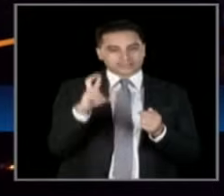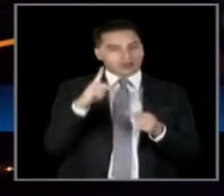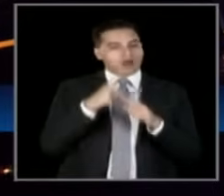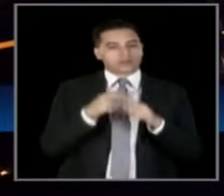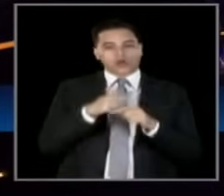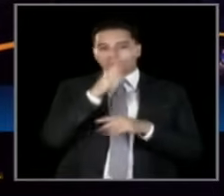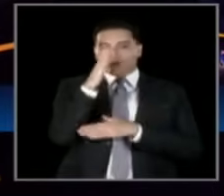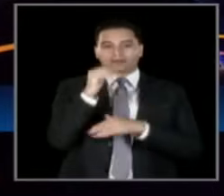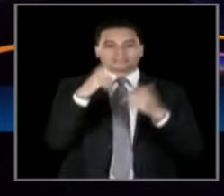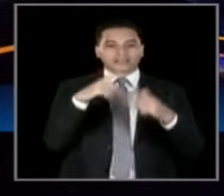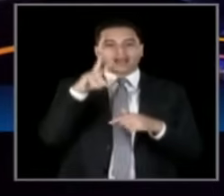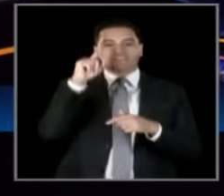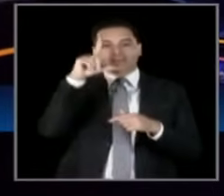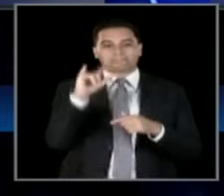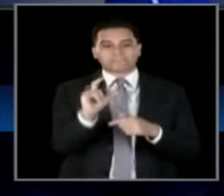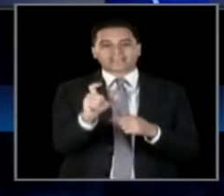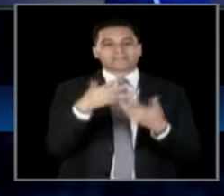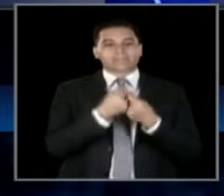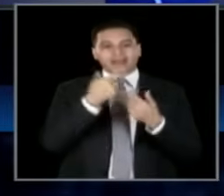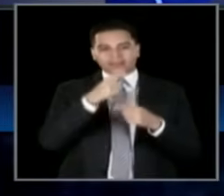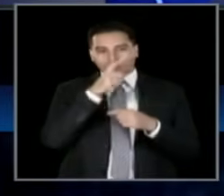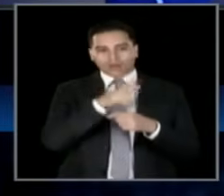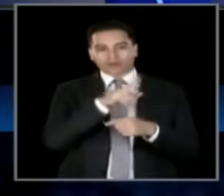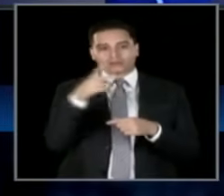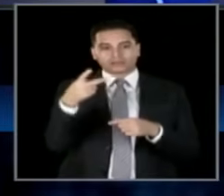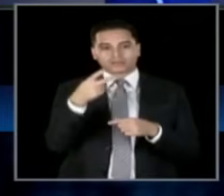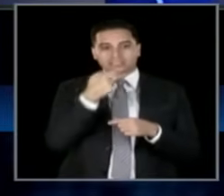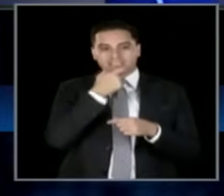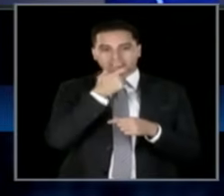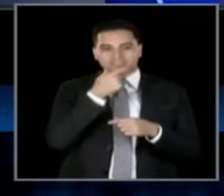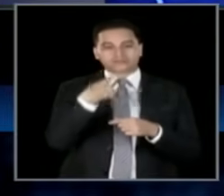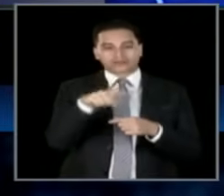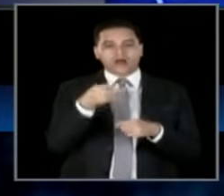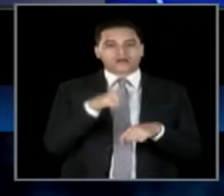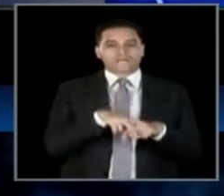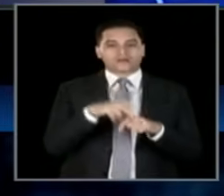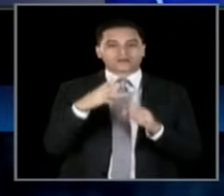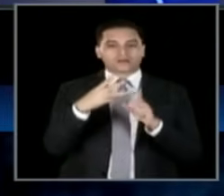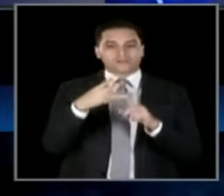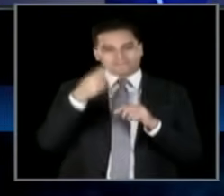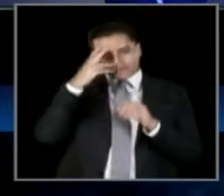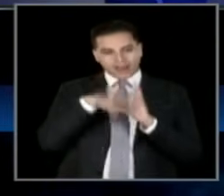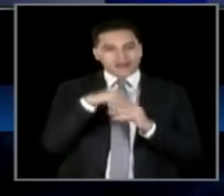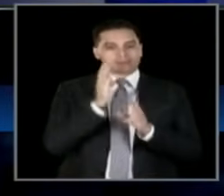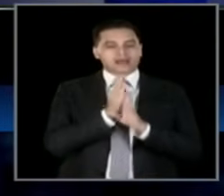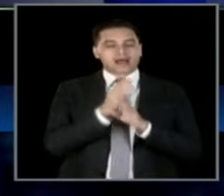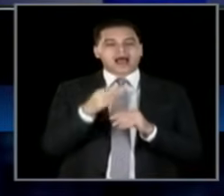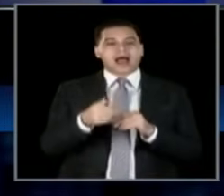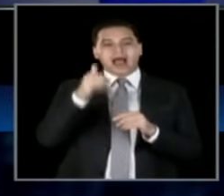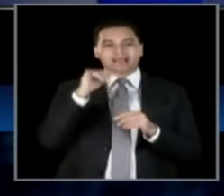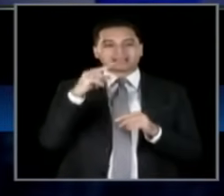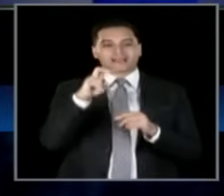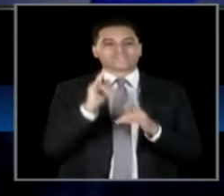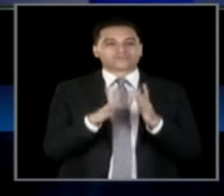هي اللغة الرسمية في دولة الفلبين بجانب الفلبينية؟ إنجليزية. صح. من قامت بدور عايدة في مسلسل لمس